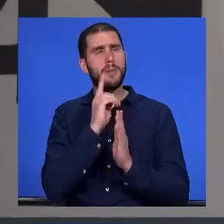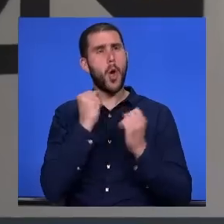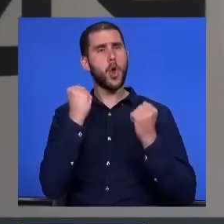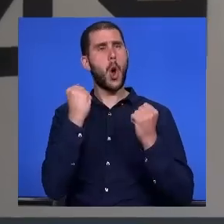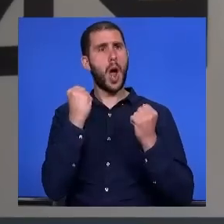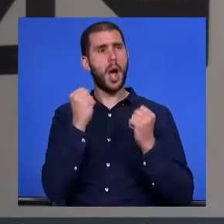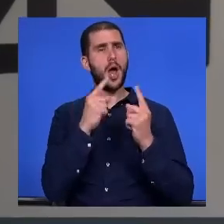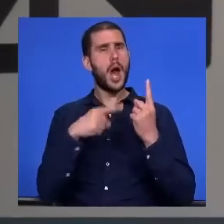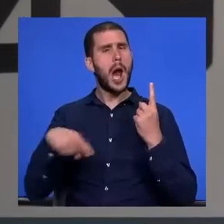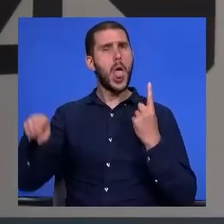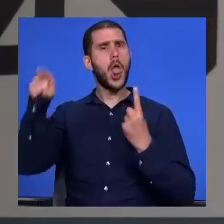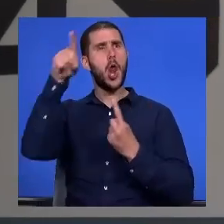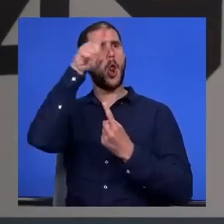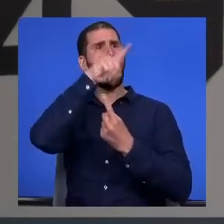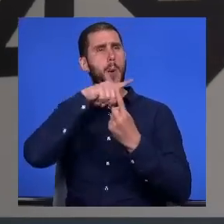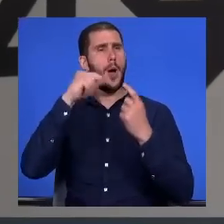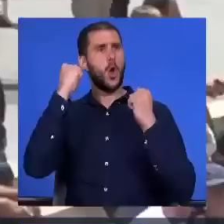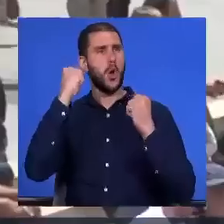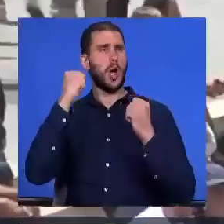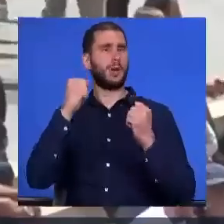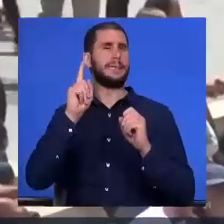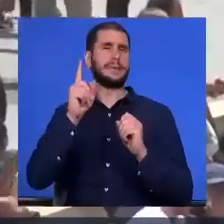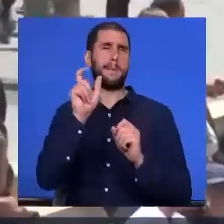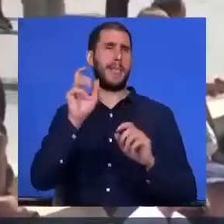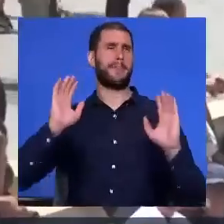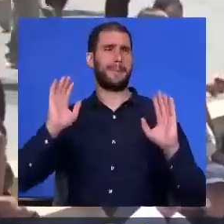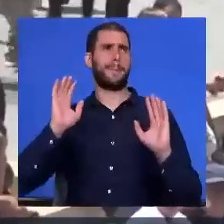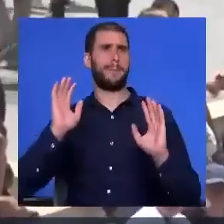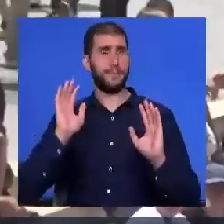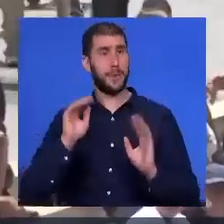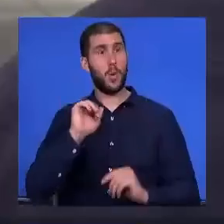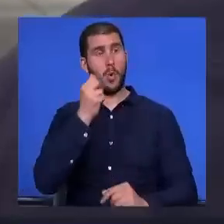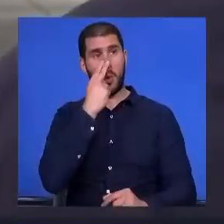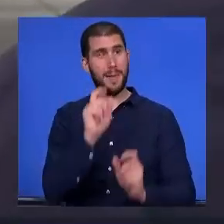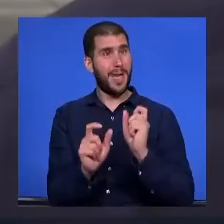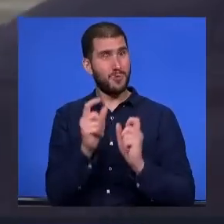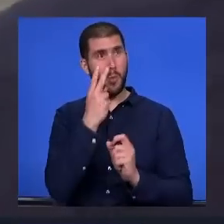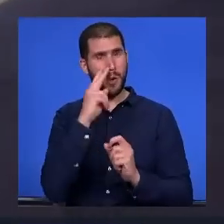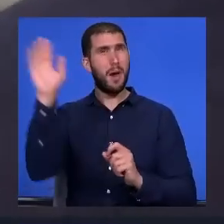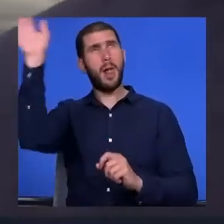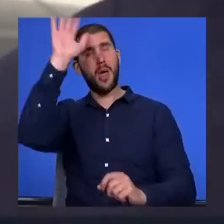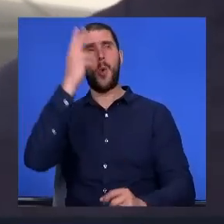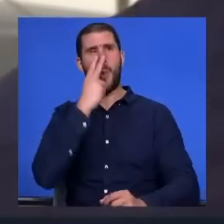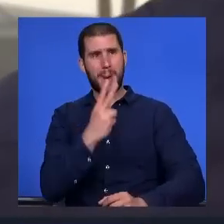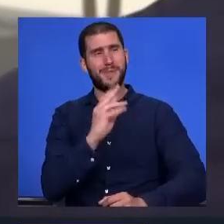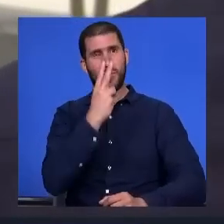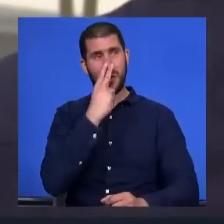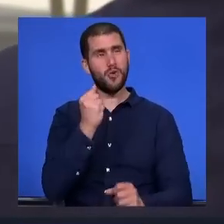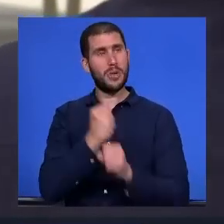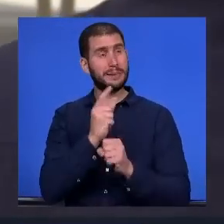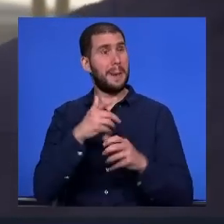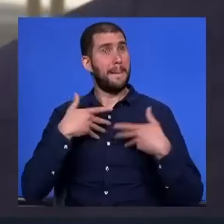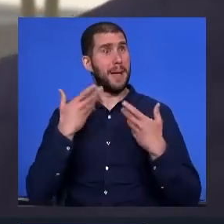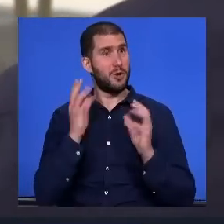עולה ללופ, כוח, רשאי. זה המלל. קודם כל רואים את האנשים, רואים שמנפפים לנו ורואים שעושים, וזה מרגש